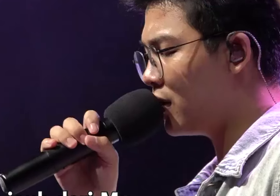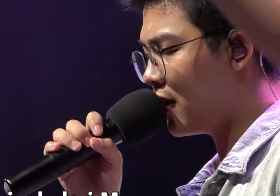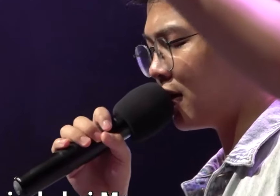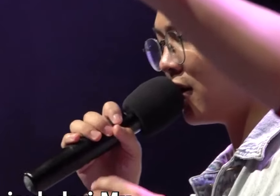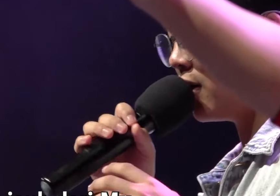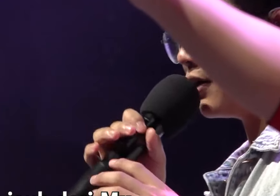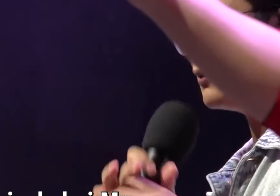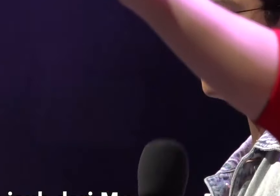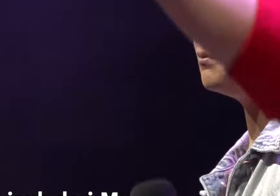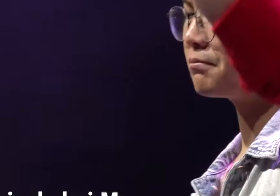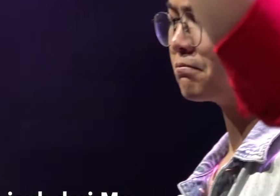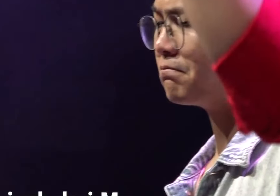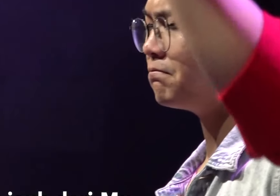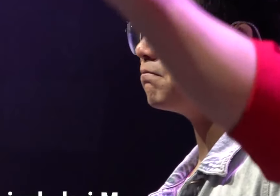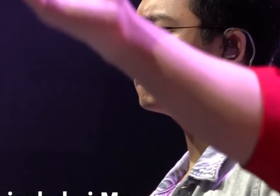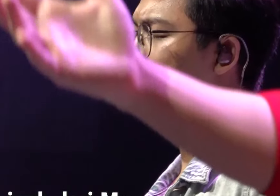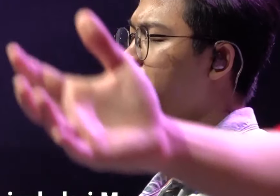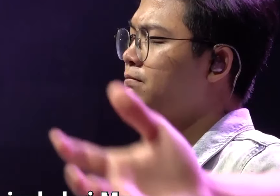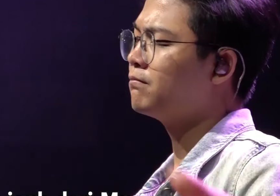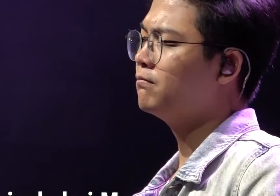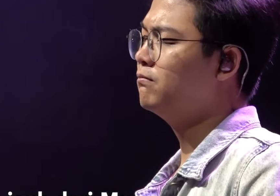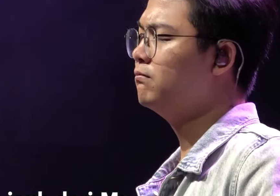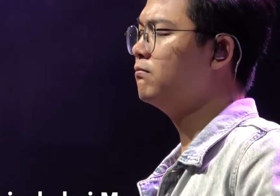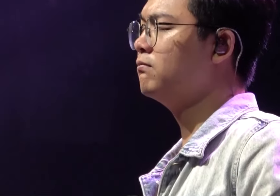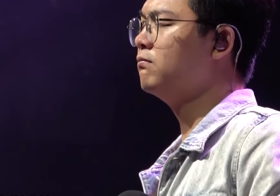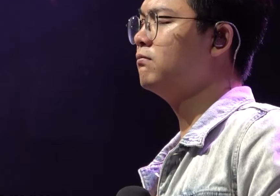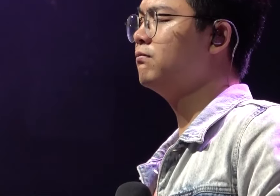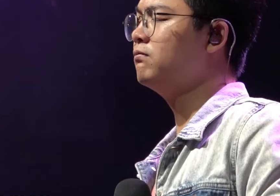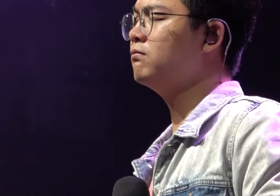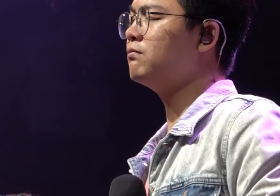jauh dari-Mu.